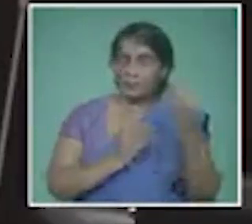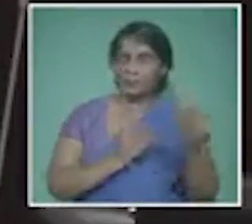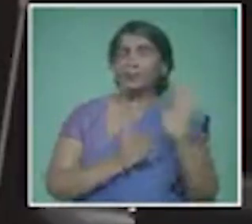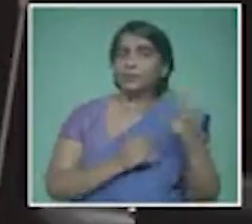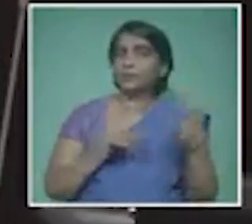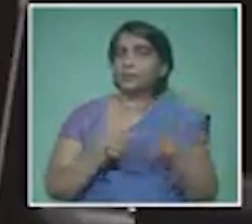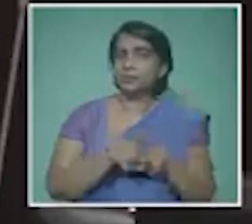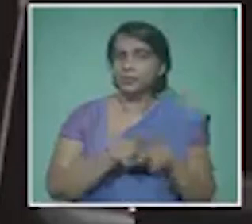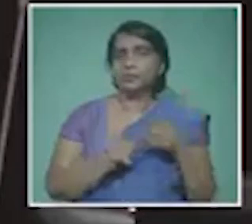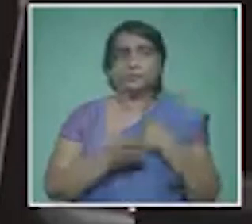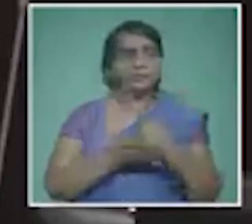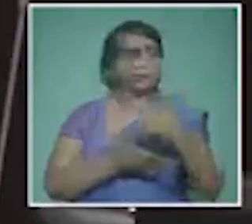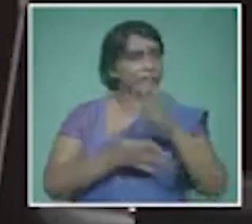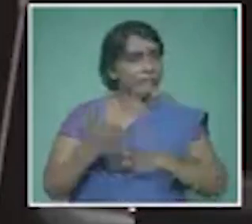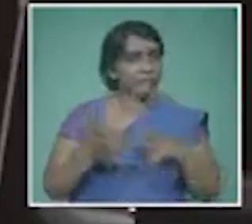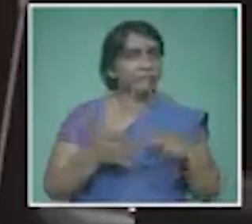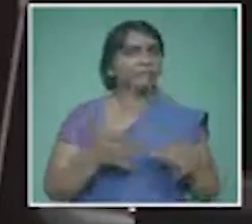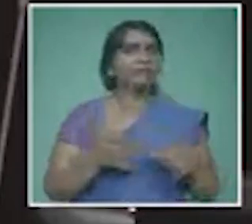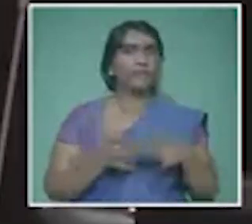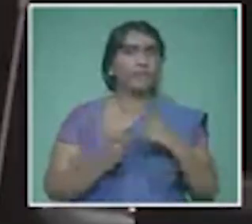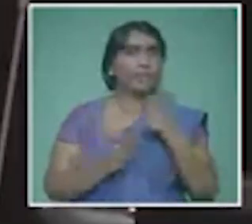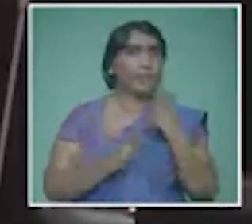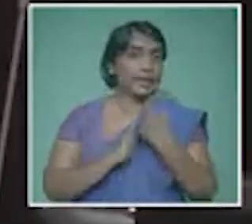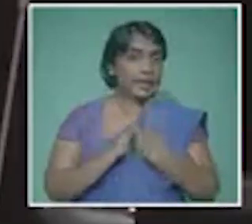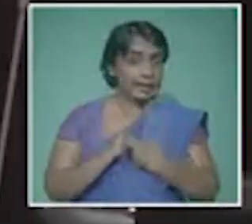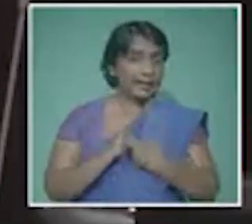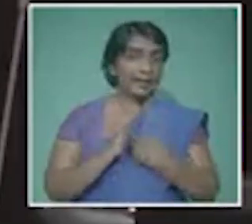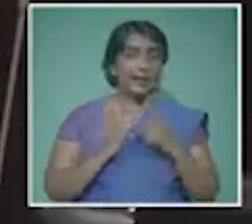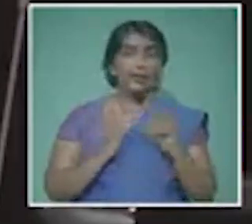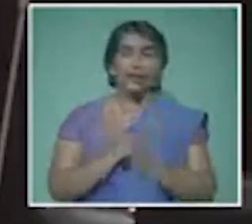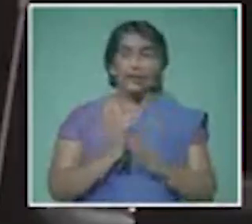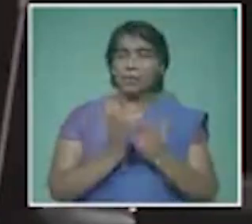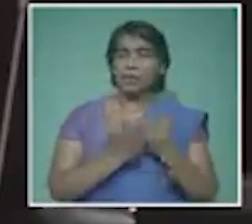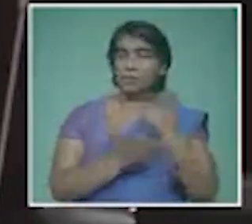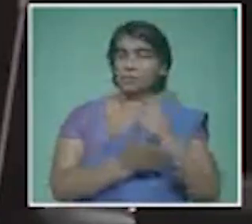ஏக நிசா மாம லிக்கித்தவ நீதி அத்தியன சபாவட்ட தேவதாவா